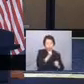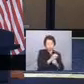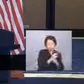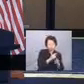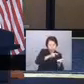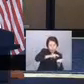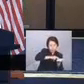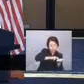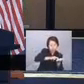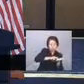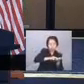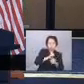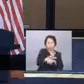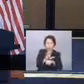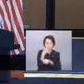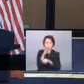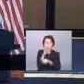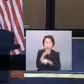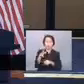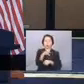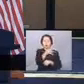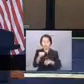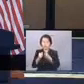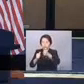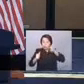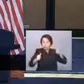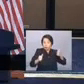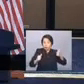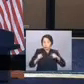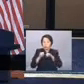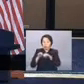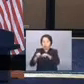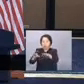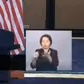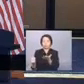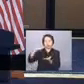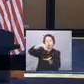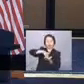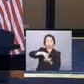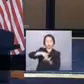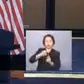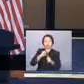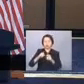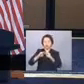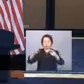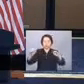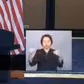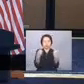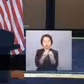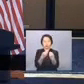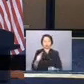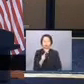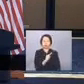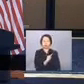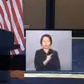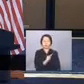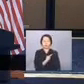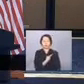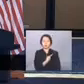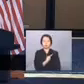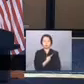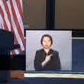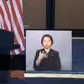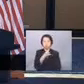COVID-19 selain mengelakkan penularan semula wabak ini dalam masyarakat kita.